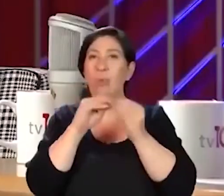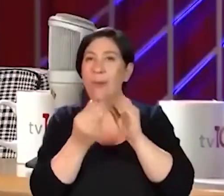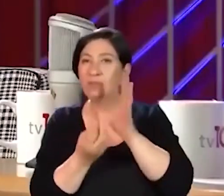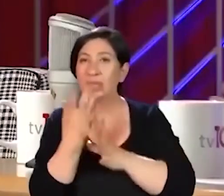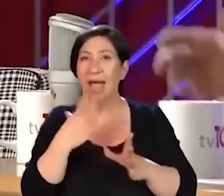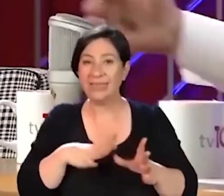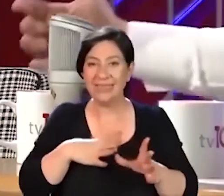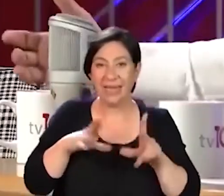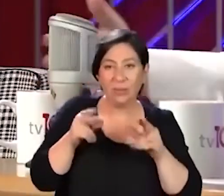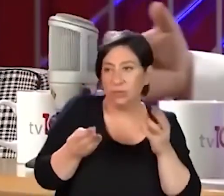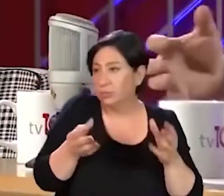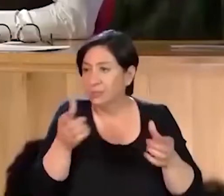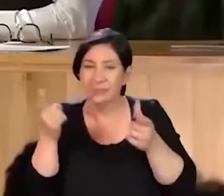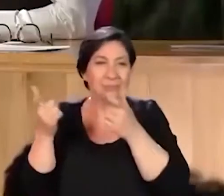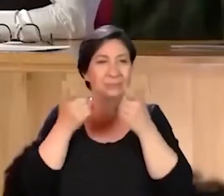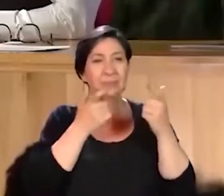ilerliyorsunuz